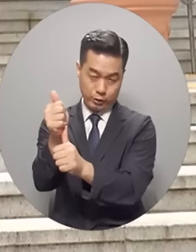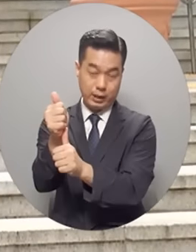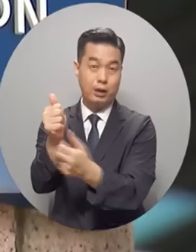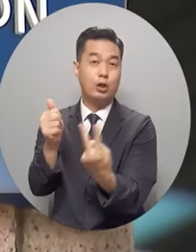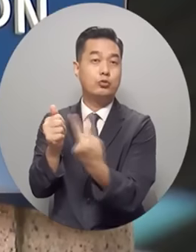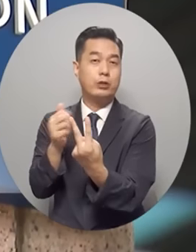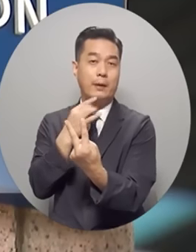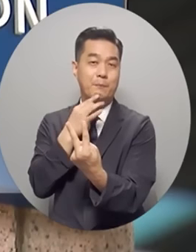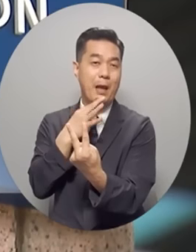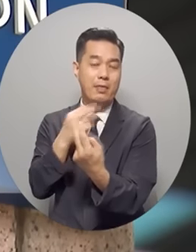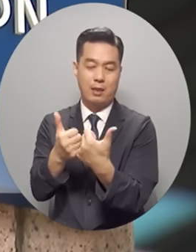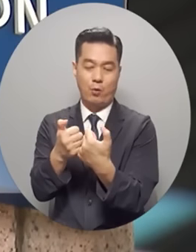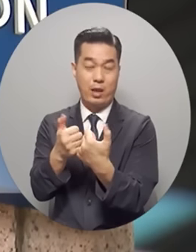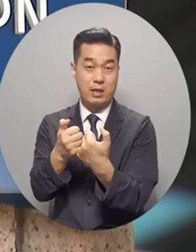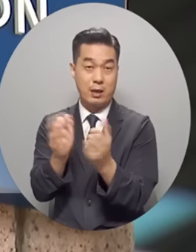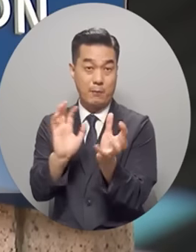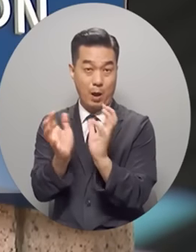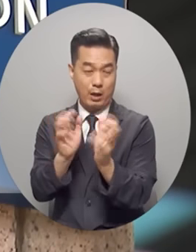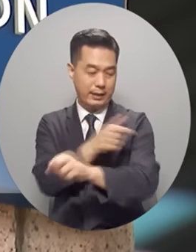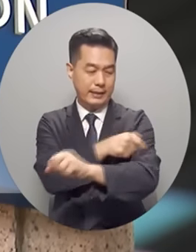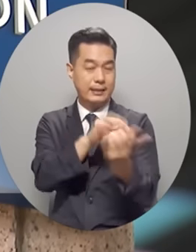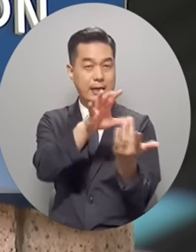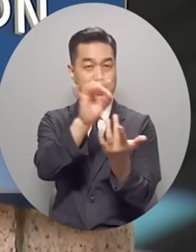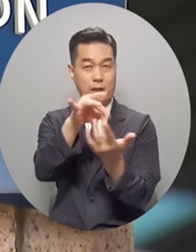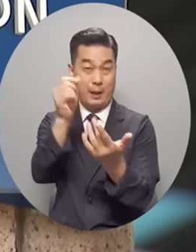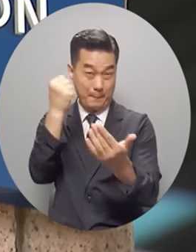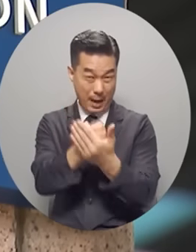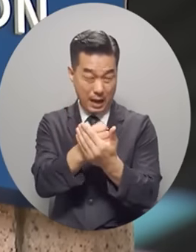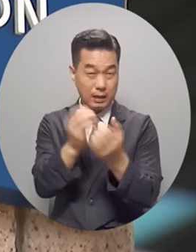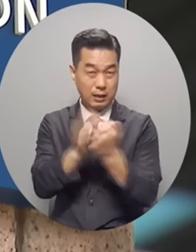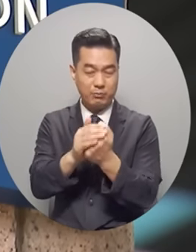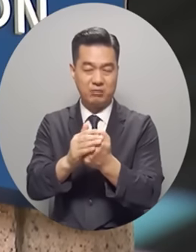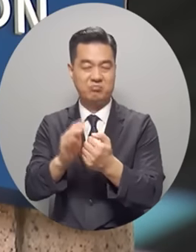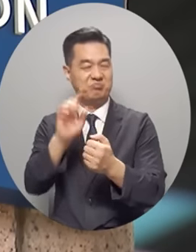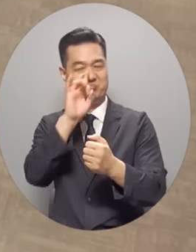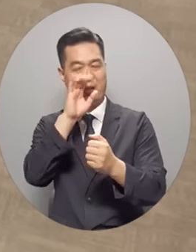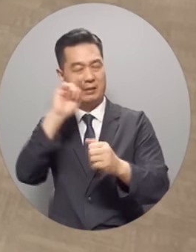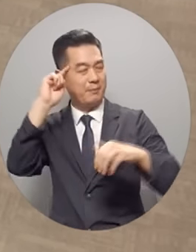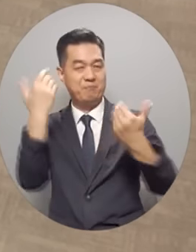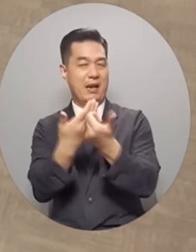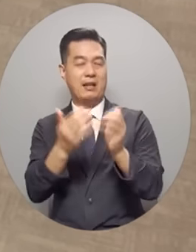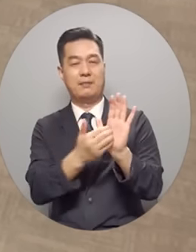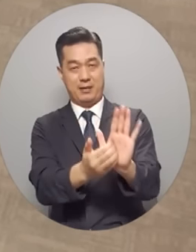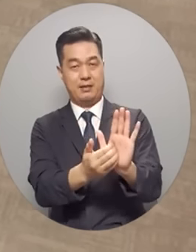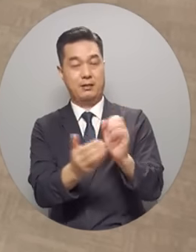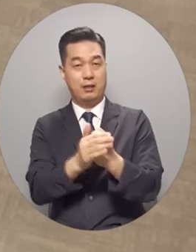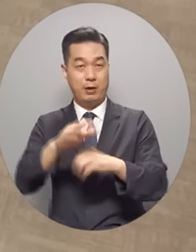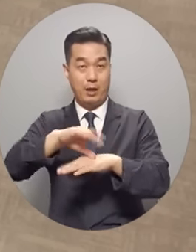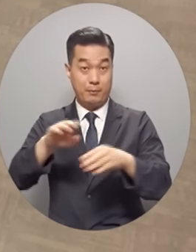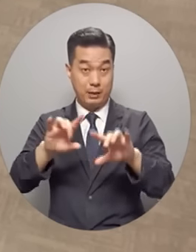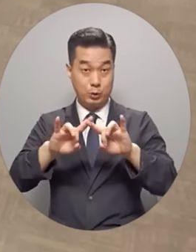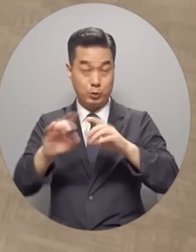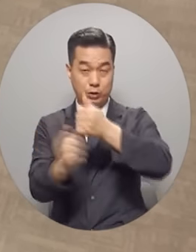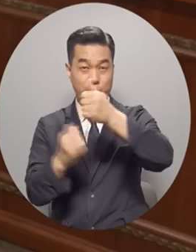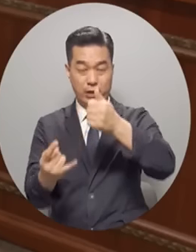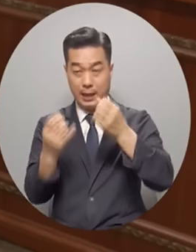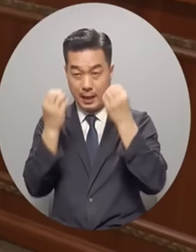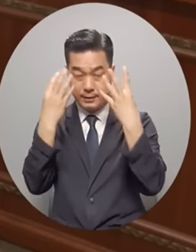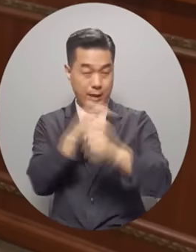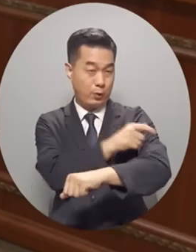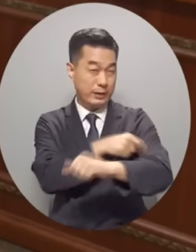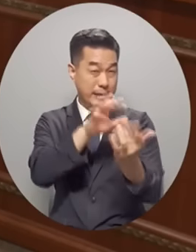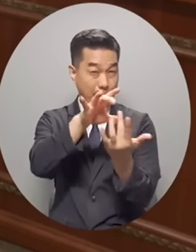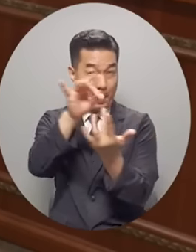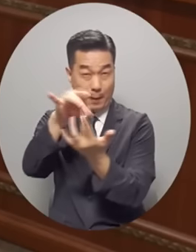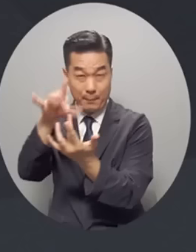두 사람만으로 회의를 열어 이사들을 선임했다 제동이 걸린 겁니다 그렇다고 방이가 당장 새로운 이사들을 선임하기도